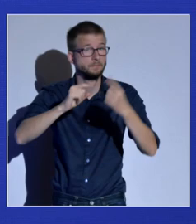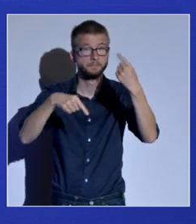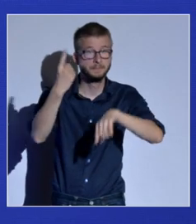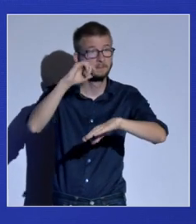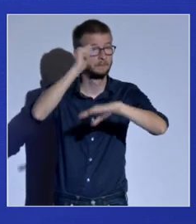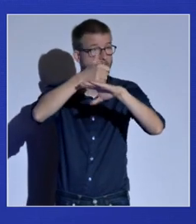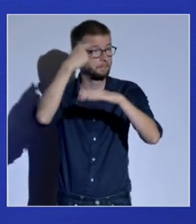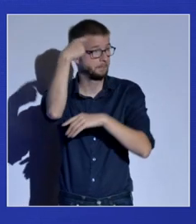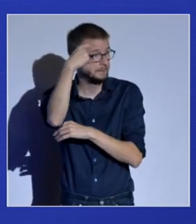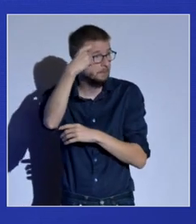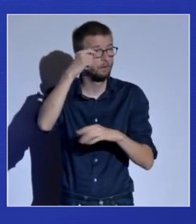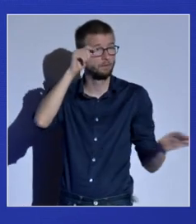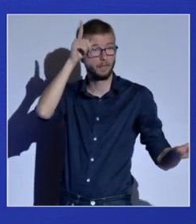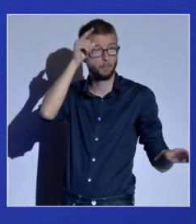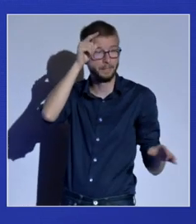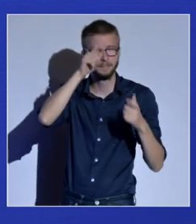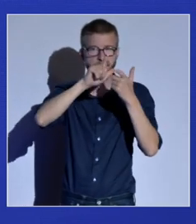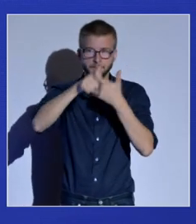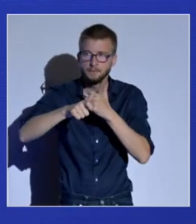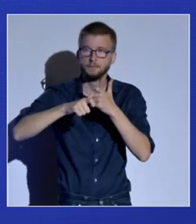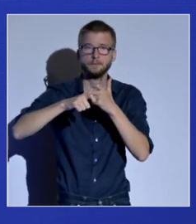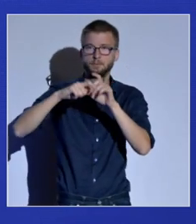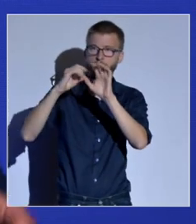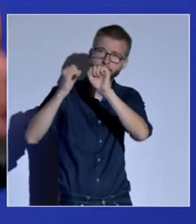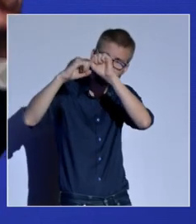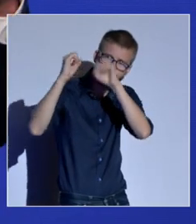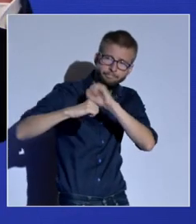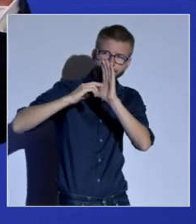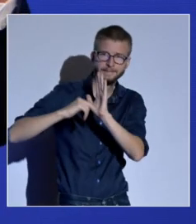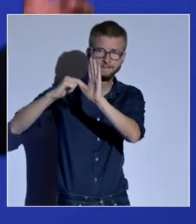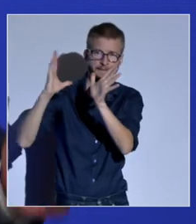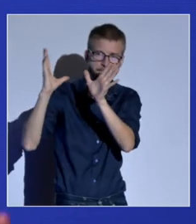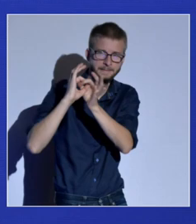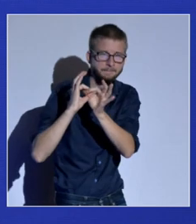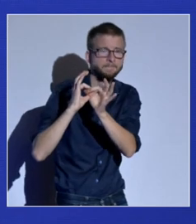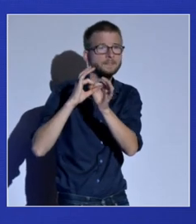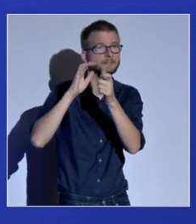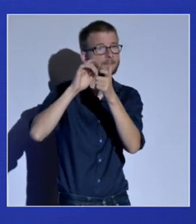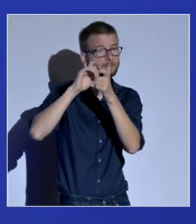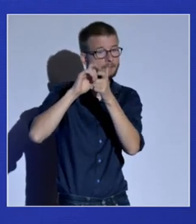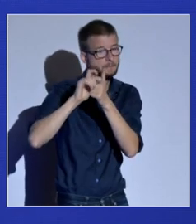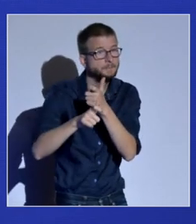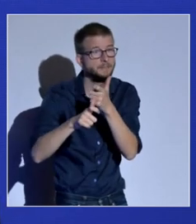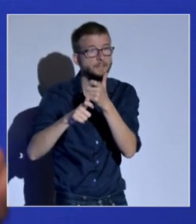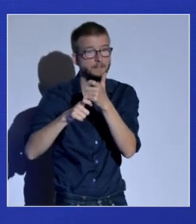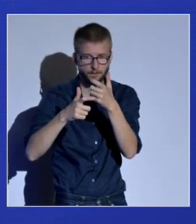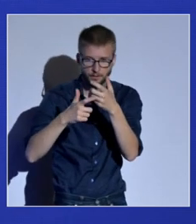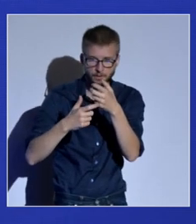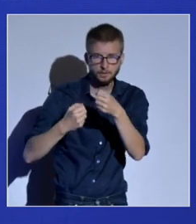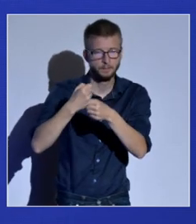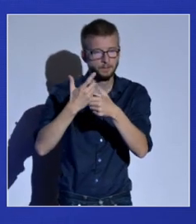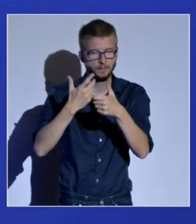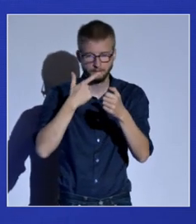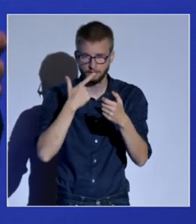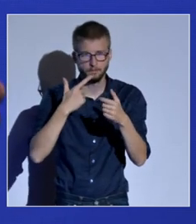à l'alliance que nous avons contractée avec lui, que cette réalisation de la garantie